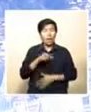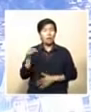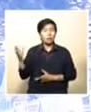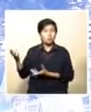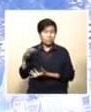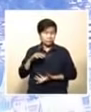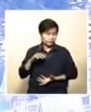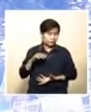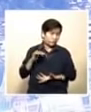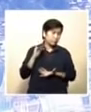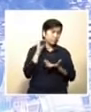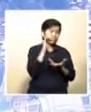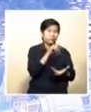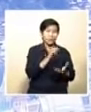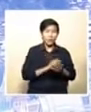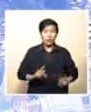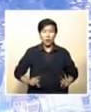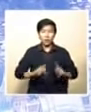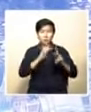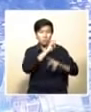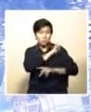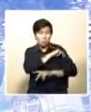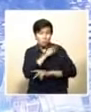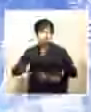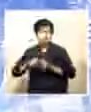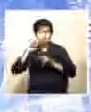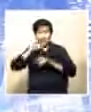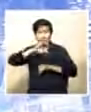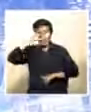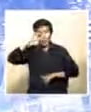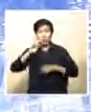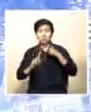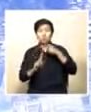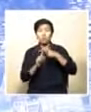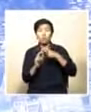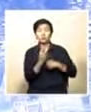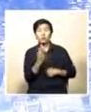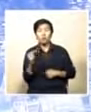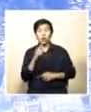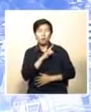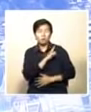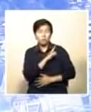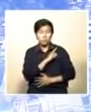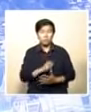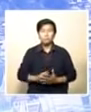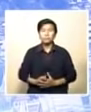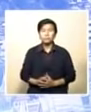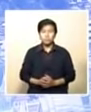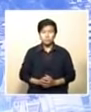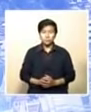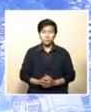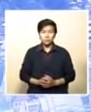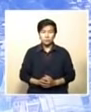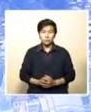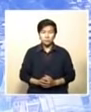ของกระทรวงมหาดไทยเพื่อจะส่งไปยังผู้ว่าราชการจังหวัด